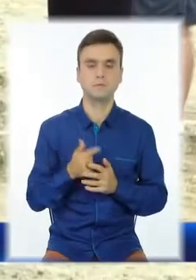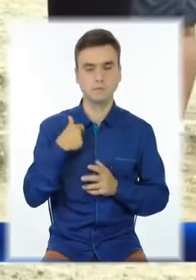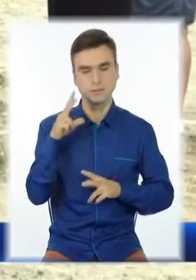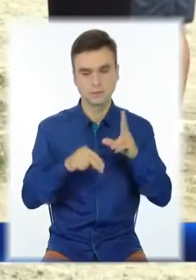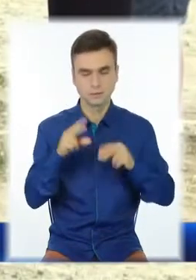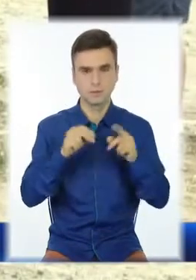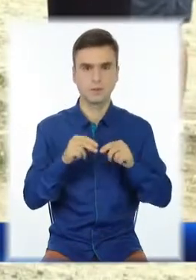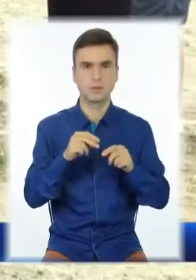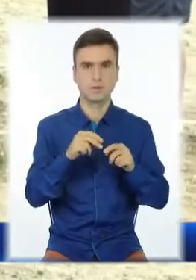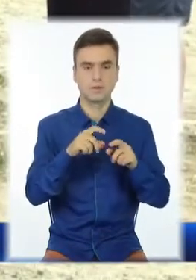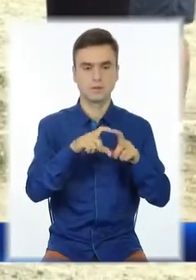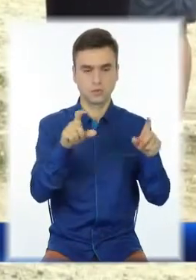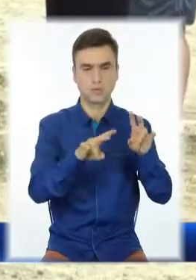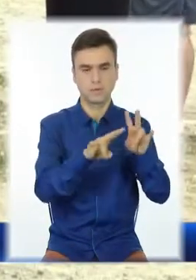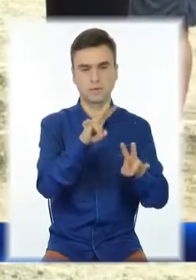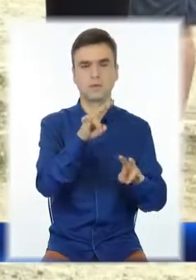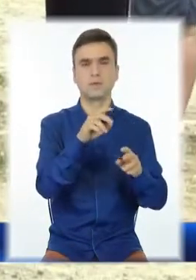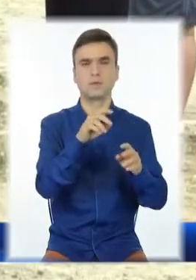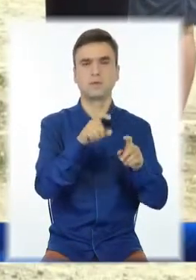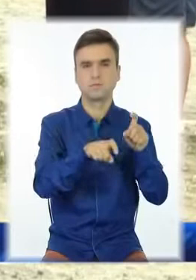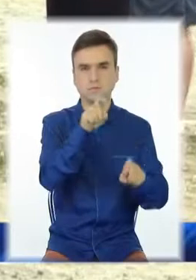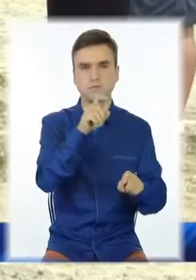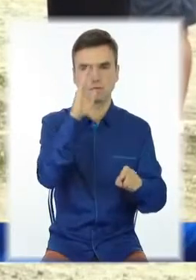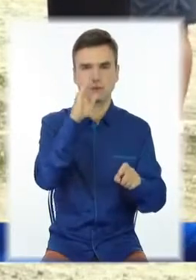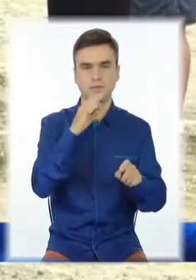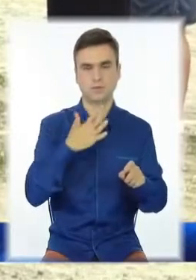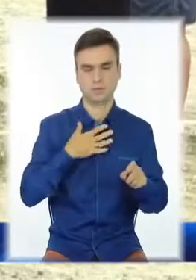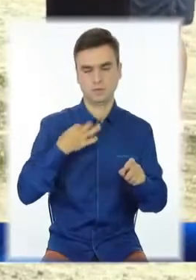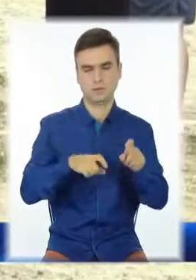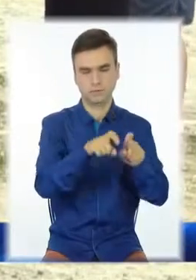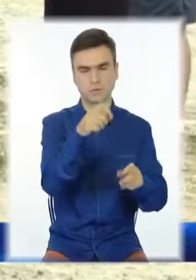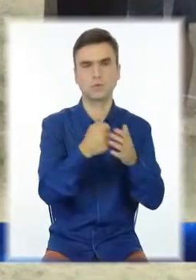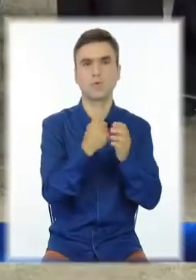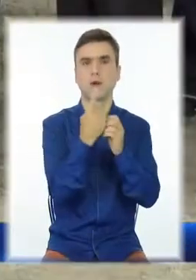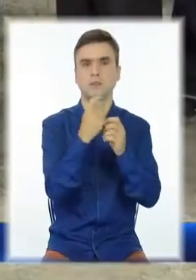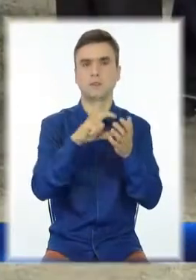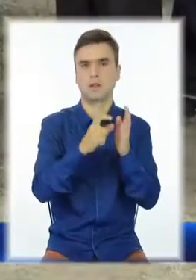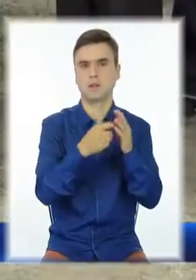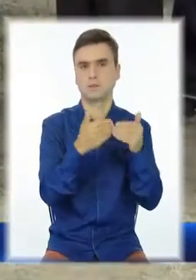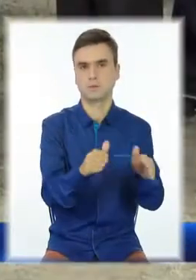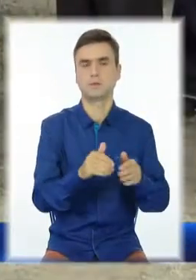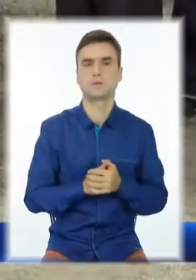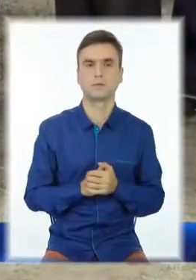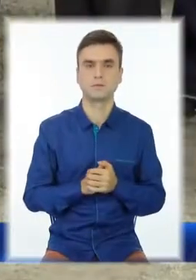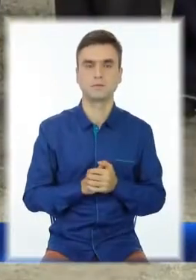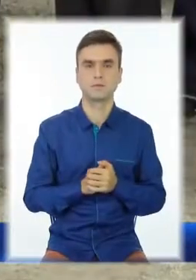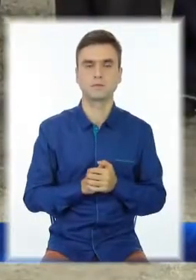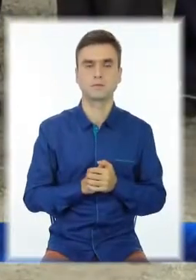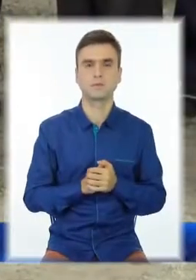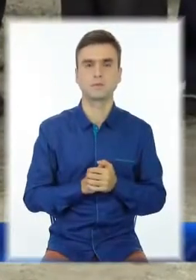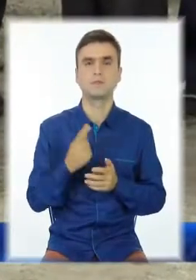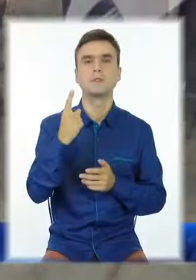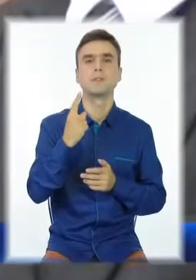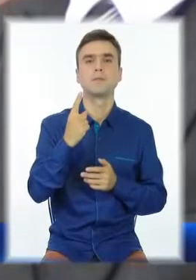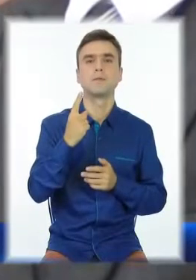що тут буде 11 клас, і ми зможемо тут залишатися до кінця. На святі першого дзвоника школярі виконали